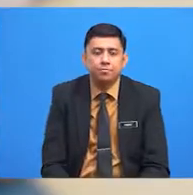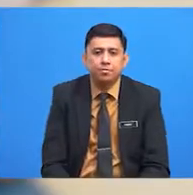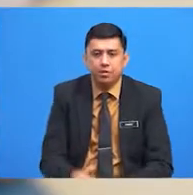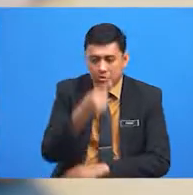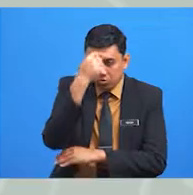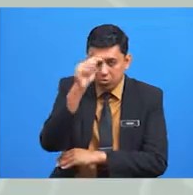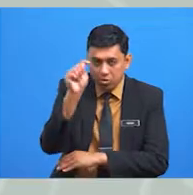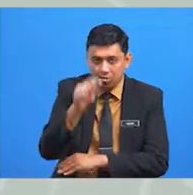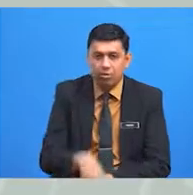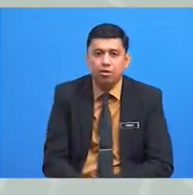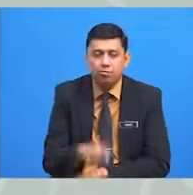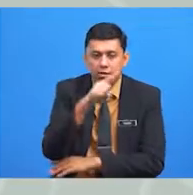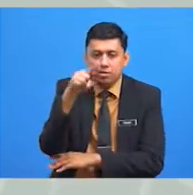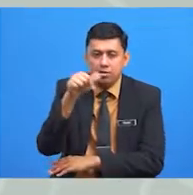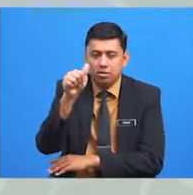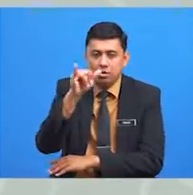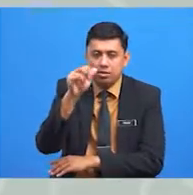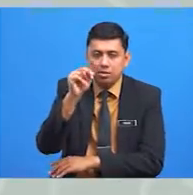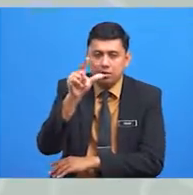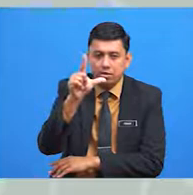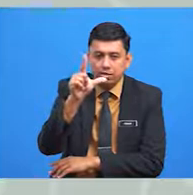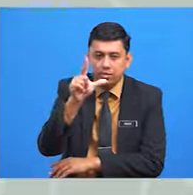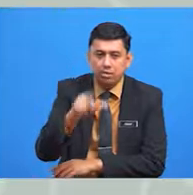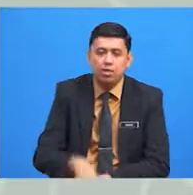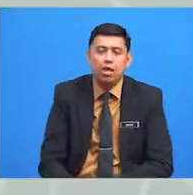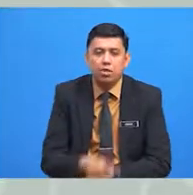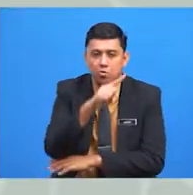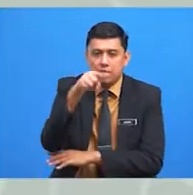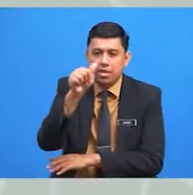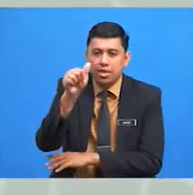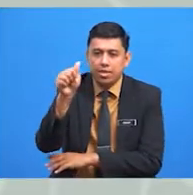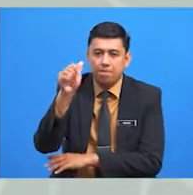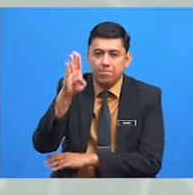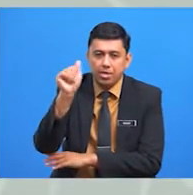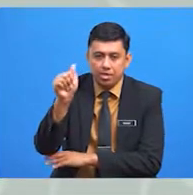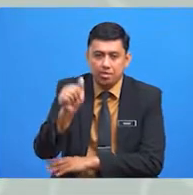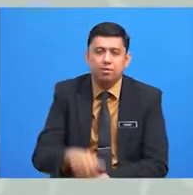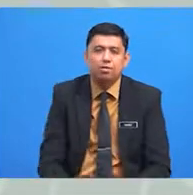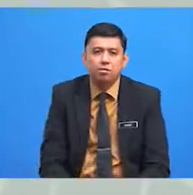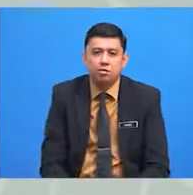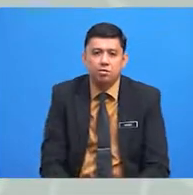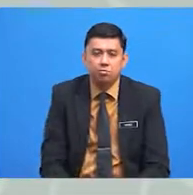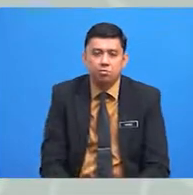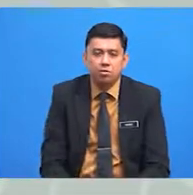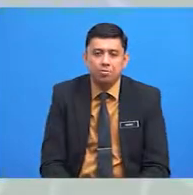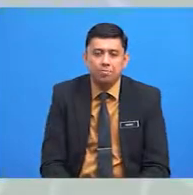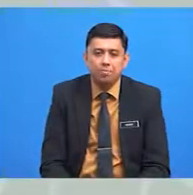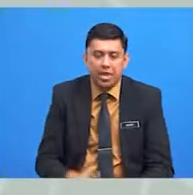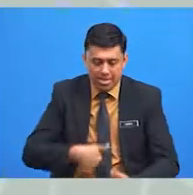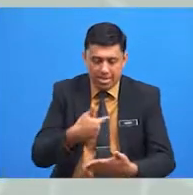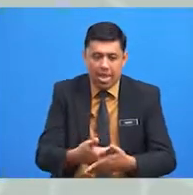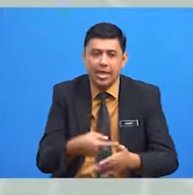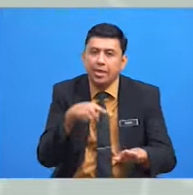Tokoh seterusnya, Zainal Abidin Ahmad atau Zaba. Dilahirkan di Batu Kikir, Cempul,